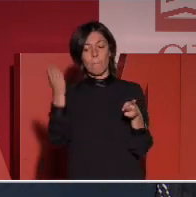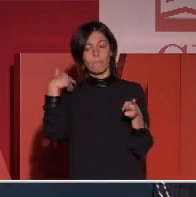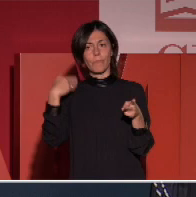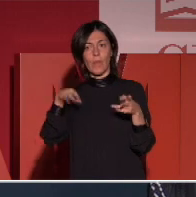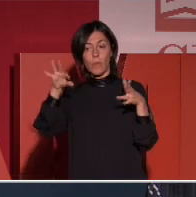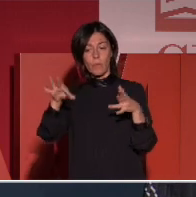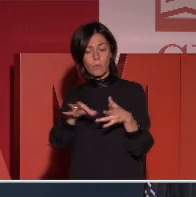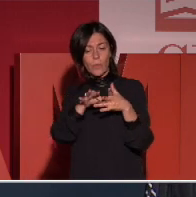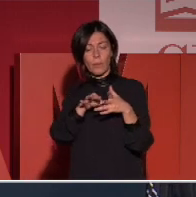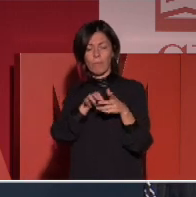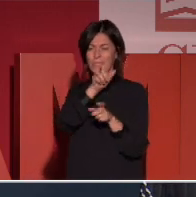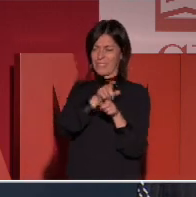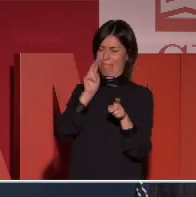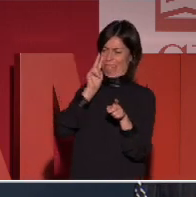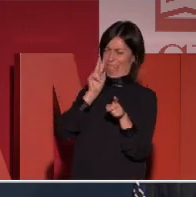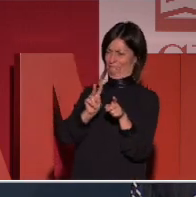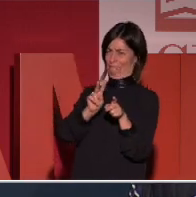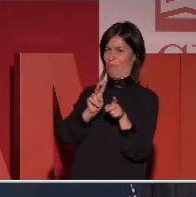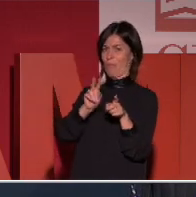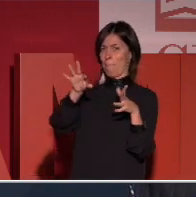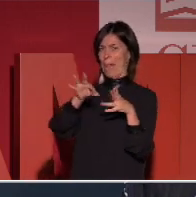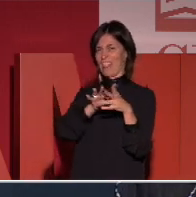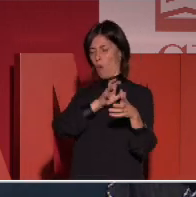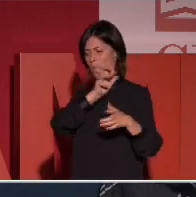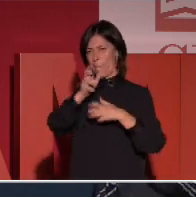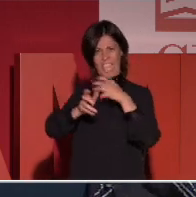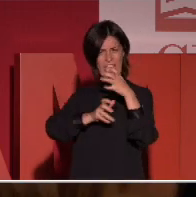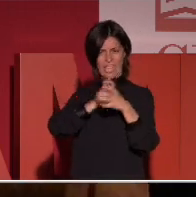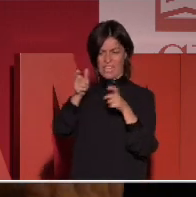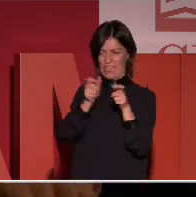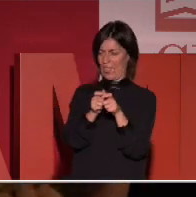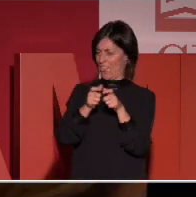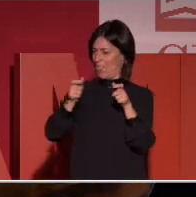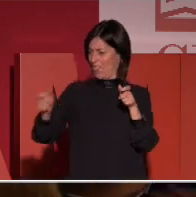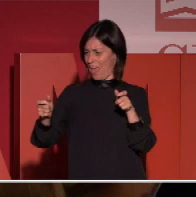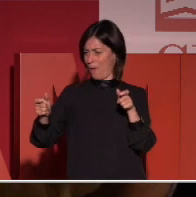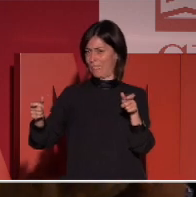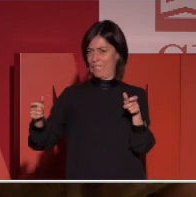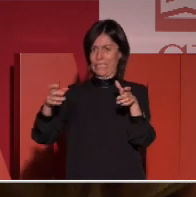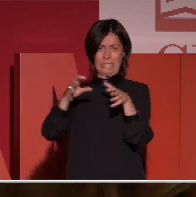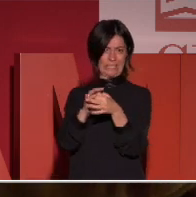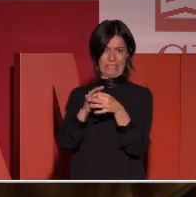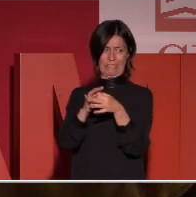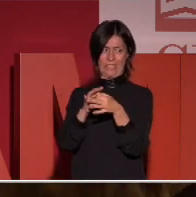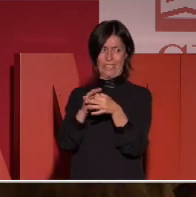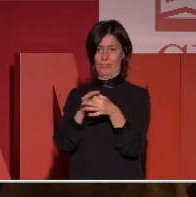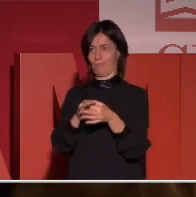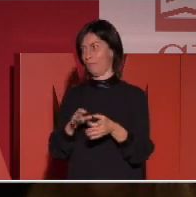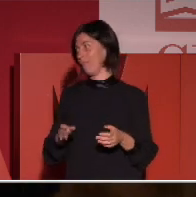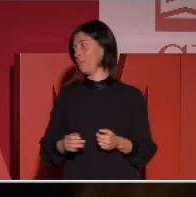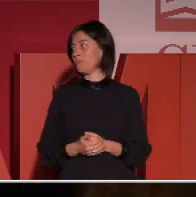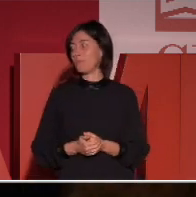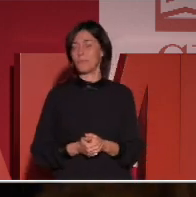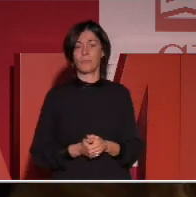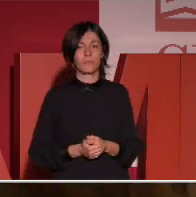erano ben visti i matrimoni misti giuro i matrimoni misti non ce la faremo